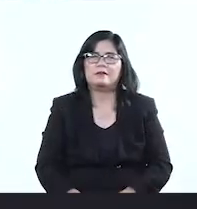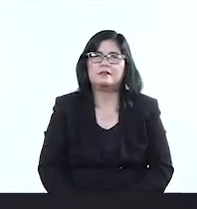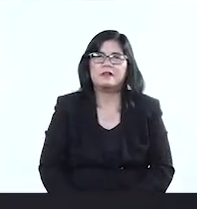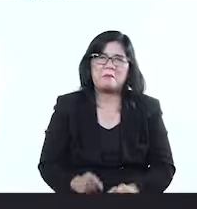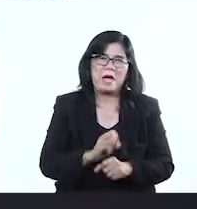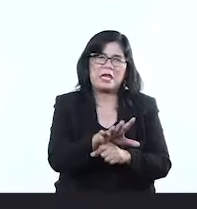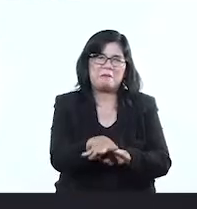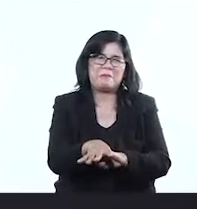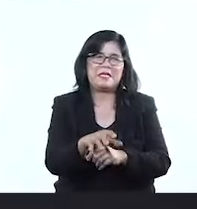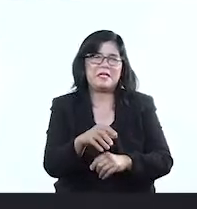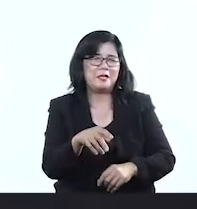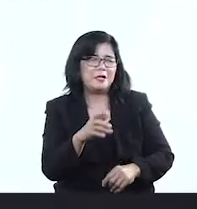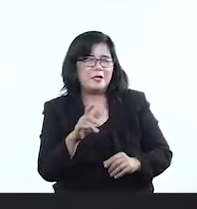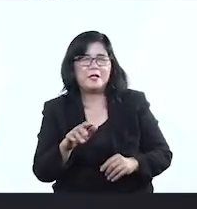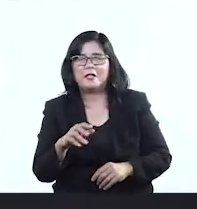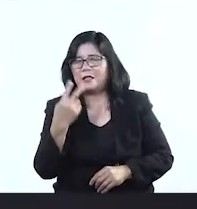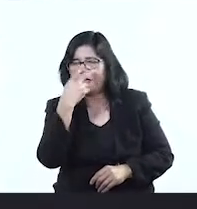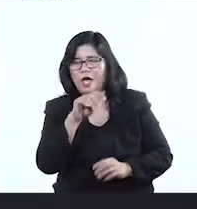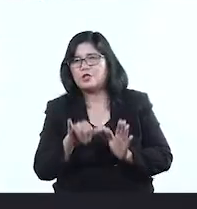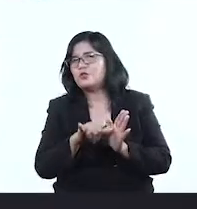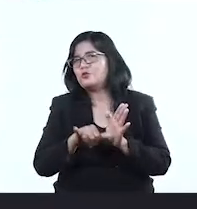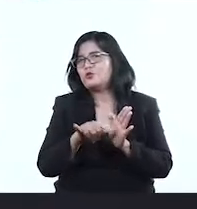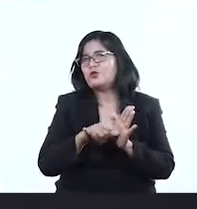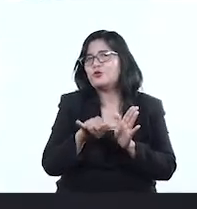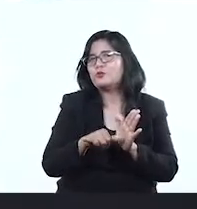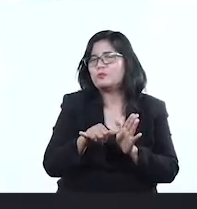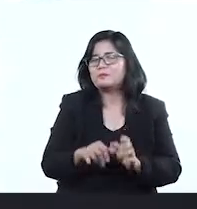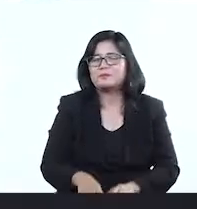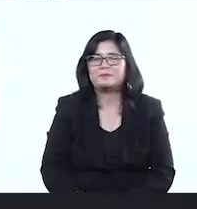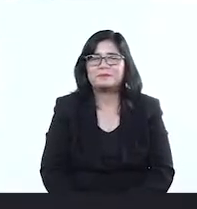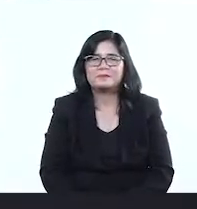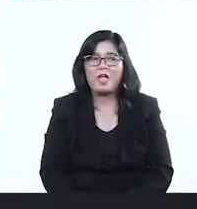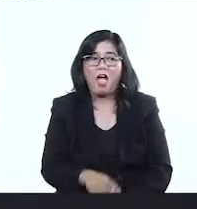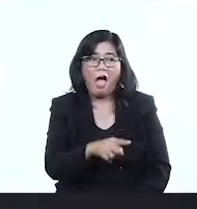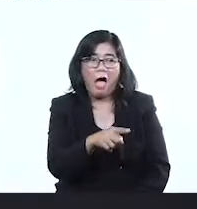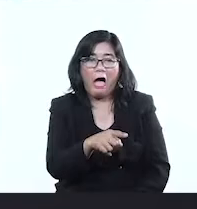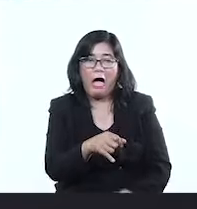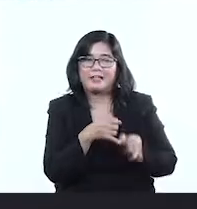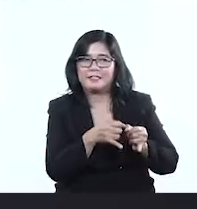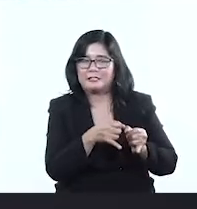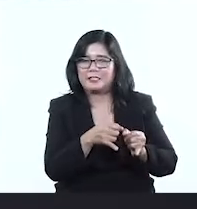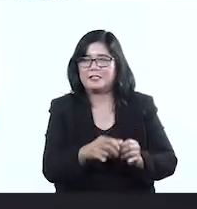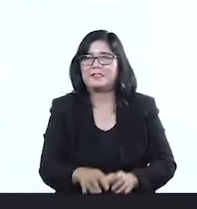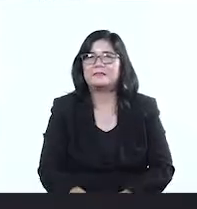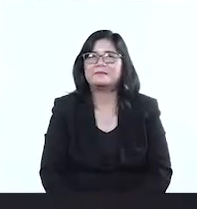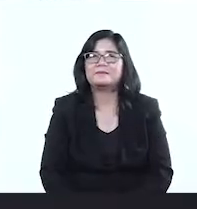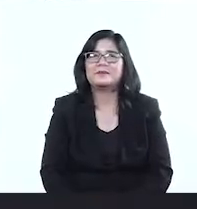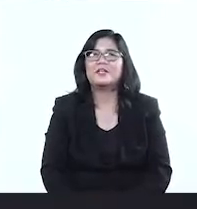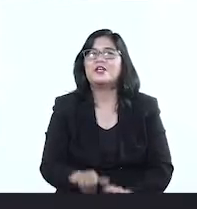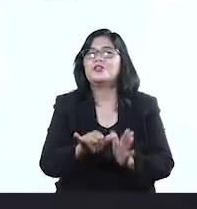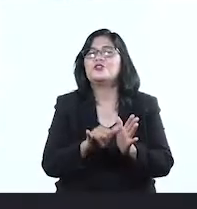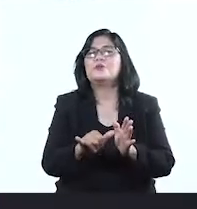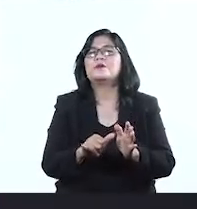pokoknya hahaha YouTube youtuber pandemi hahaha begitu-begitu berpandu my